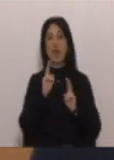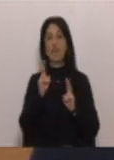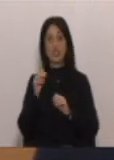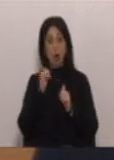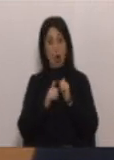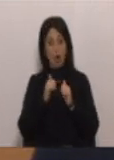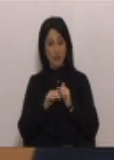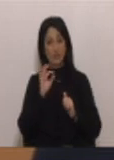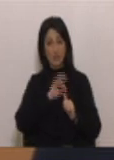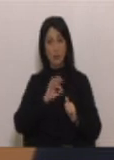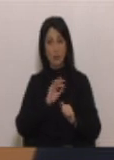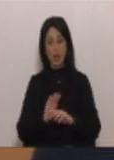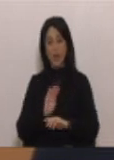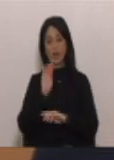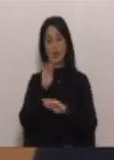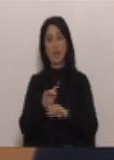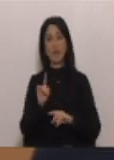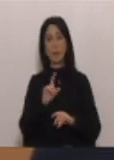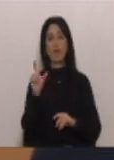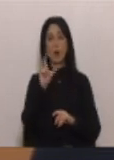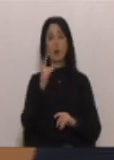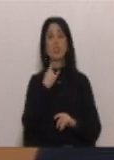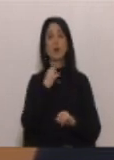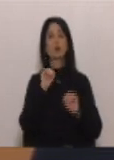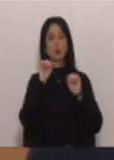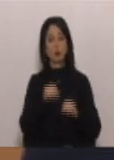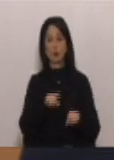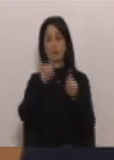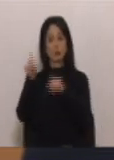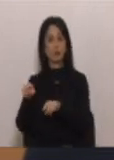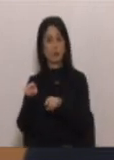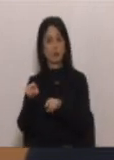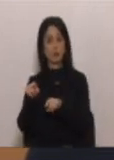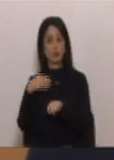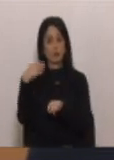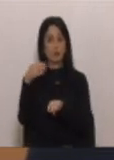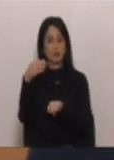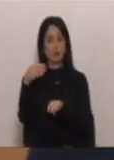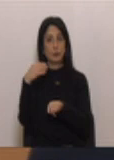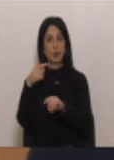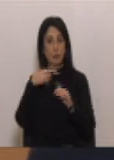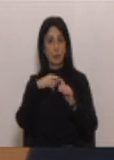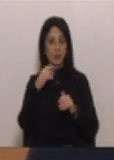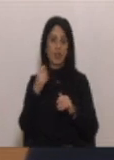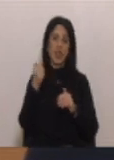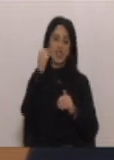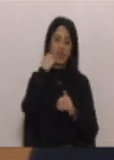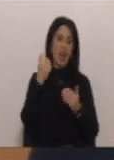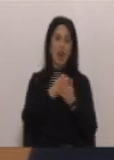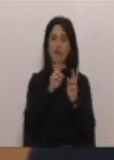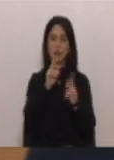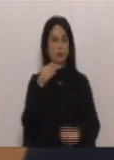ყოველთვის სარგებლობს, დავამატეთ კიდევ რომ ლურჯ მარშრუტკებში შეეძლებათ საშუალება, რომ აი თავიანთი მეტრომანები ძველი თუ ახალი არ აქვს